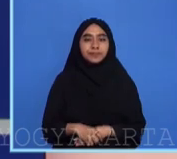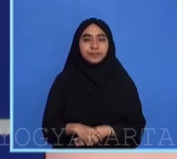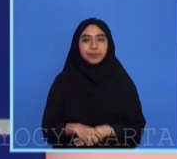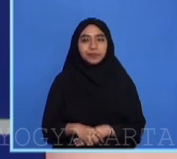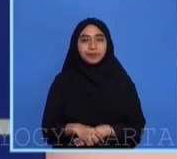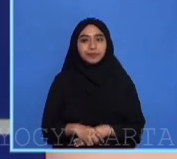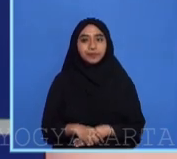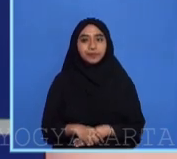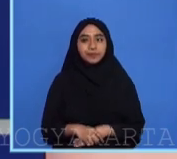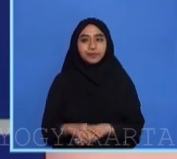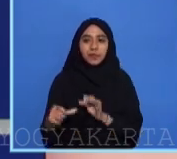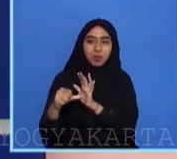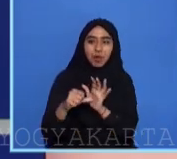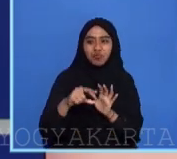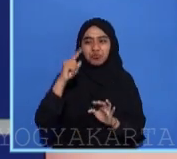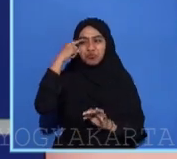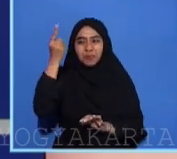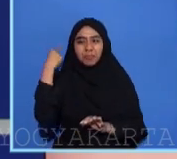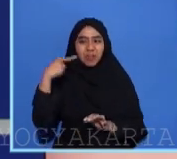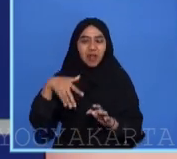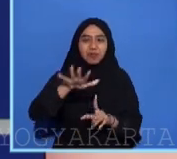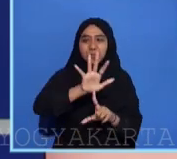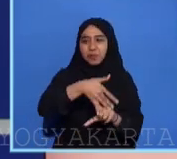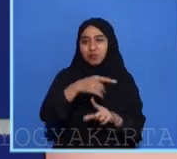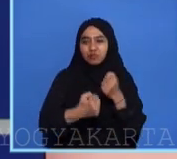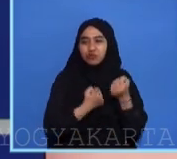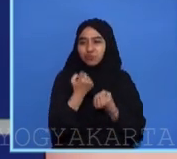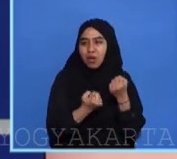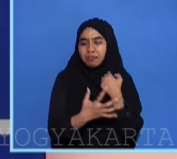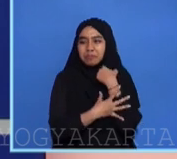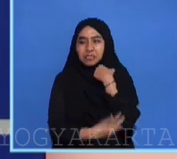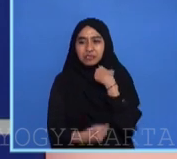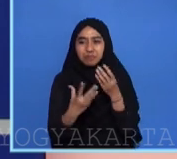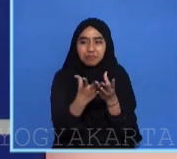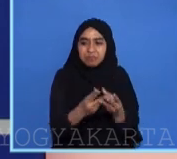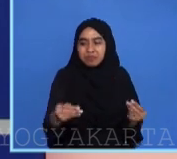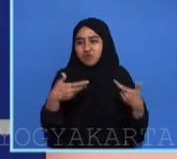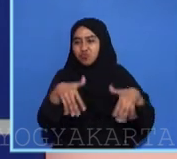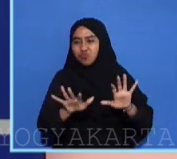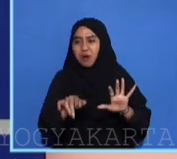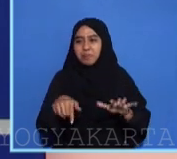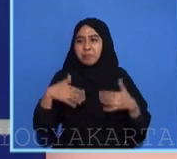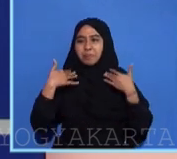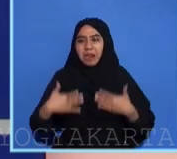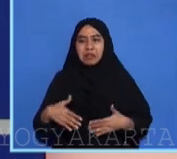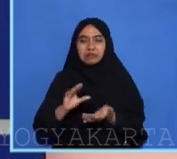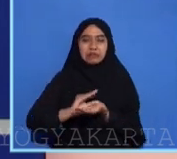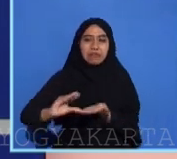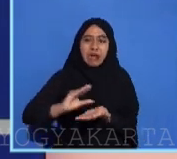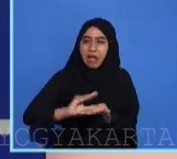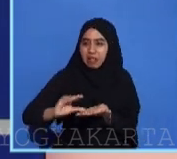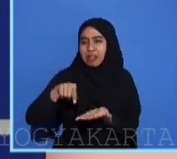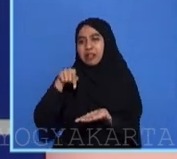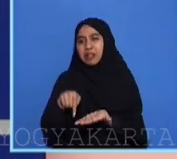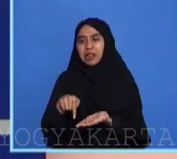guna membantu Pemerintah Kabupaten Bantul dalam upaya pengentasan kemiskinan badan amil zakat Nasional Republik Indonesia bersama